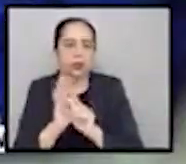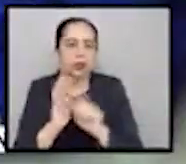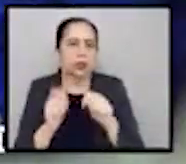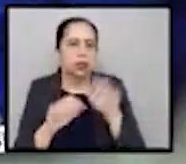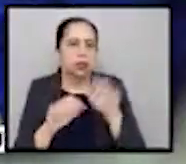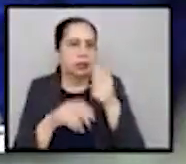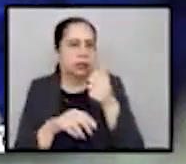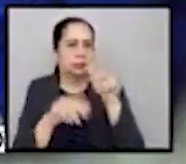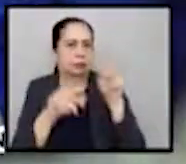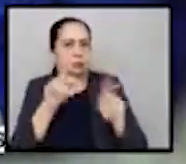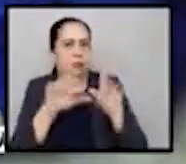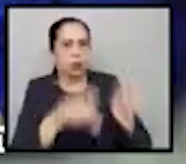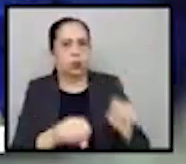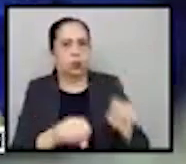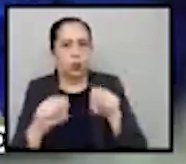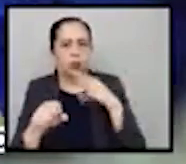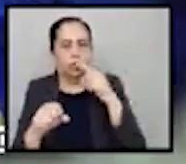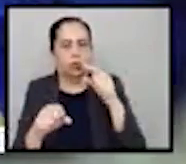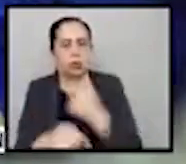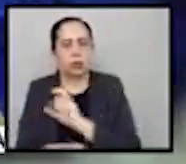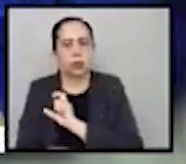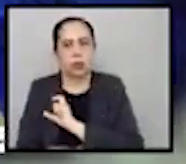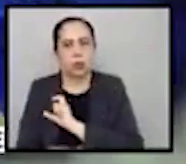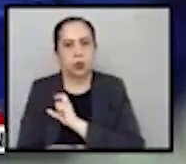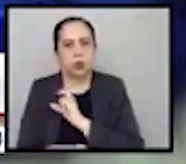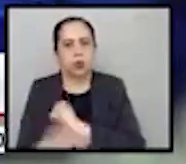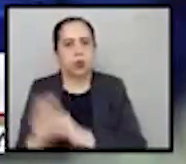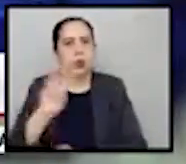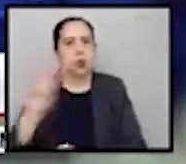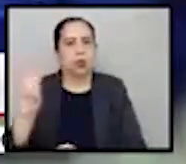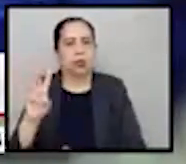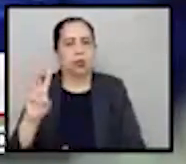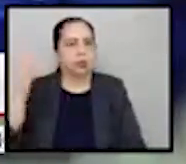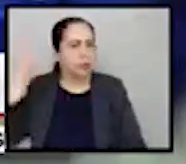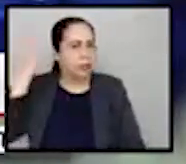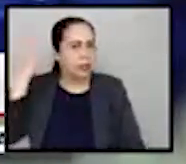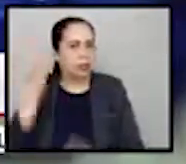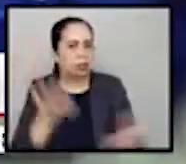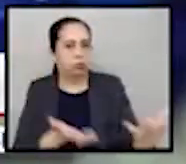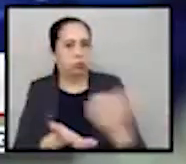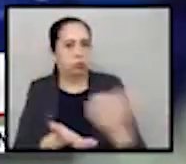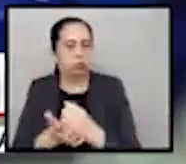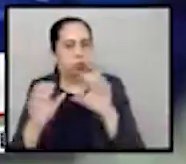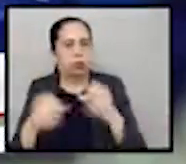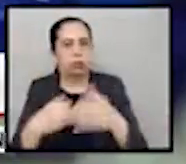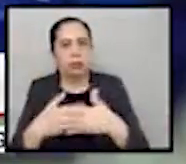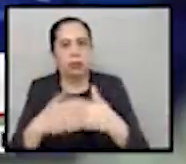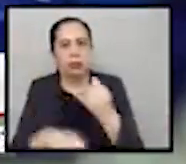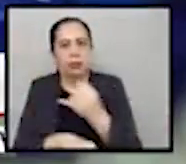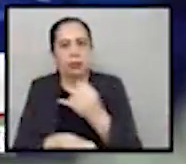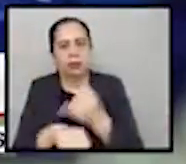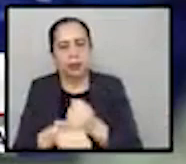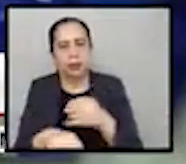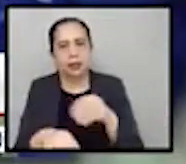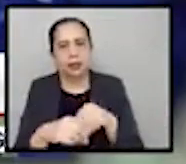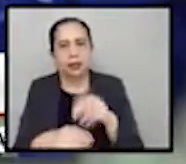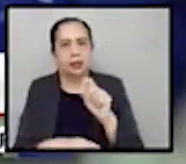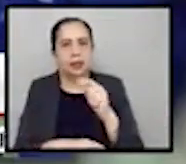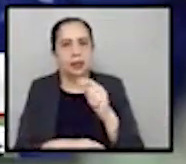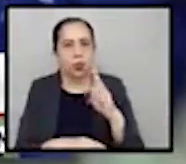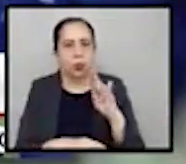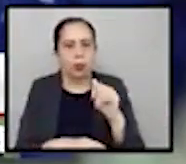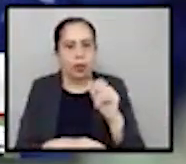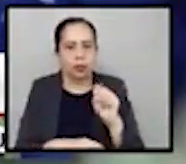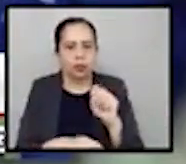sa Area Police Command Western Mindanao. Ang kontrabando ay nasa bat malapit sa islang bayan ng Tandubas. Nagpapatrolya